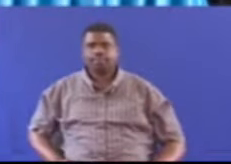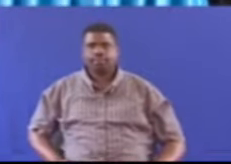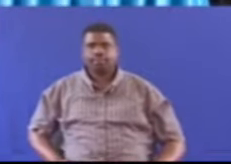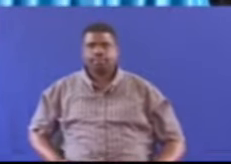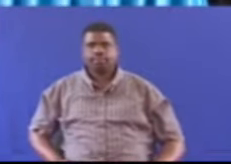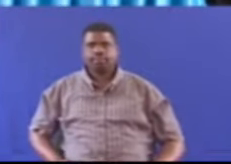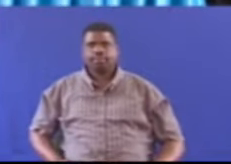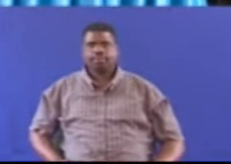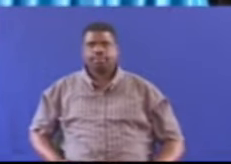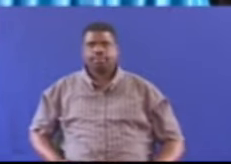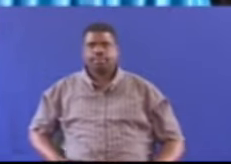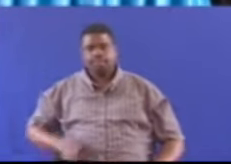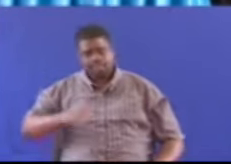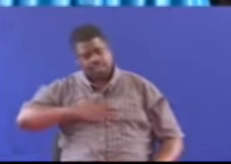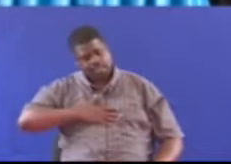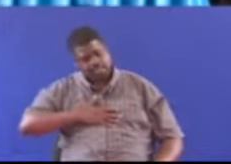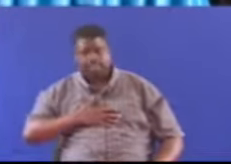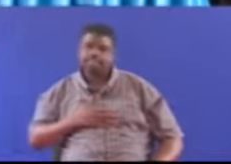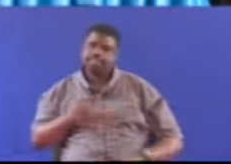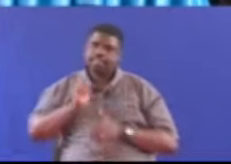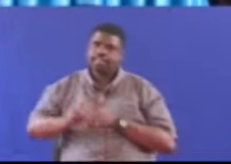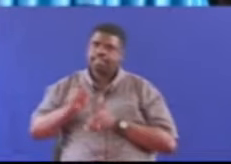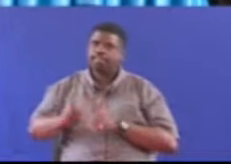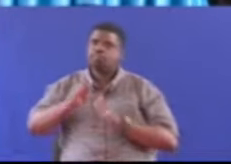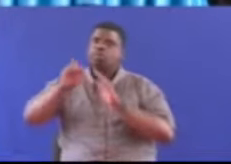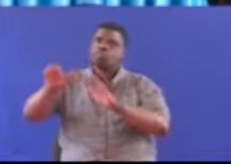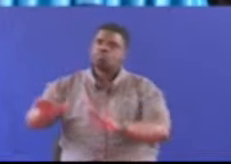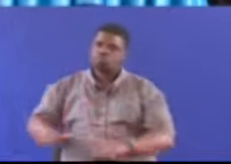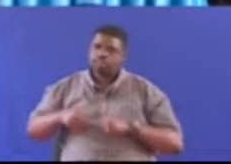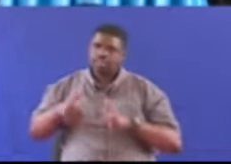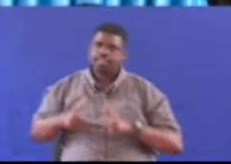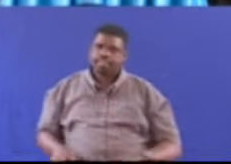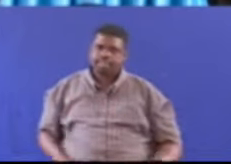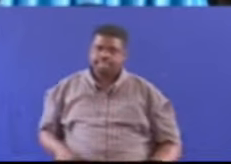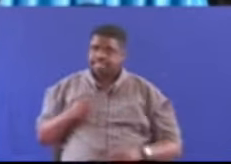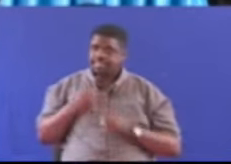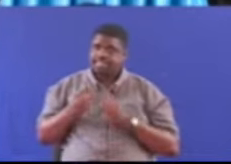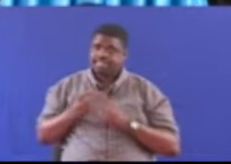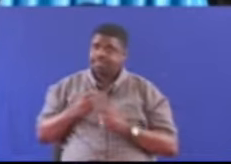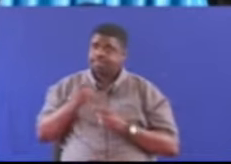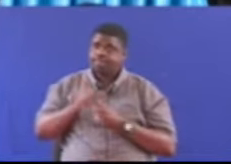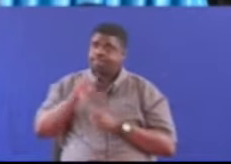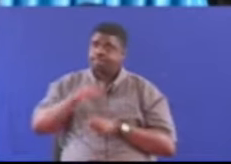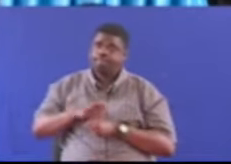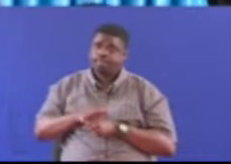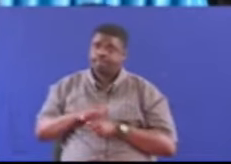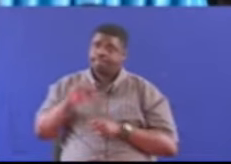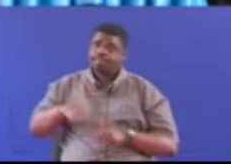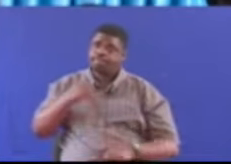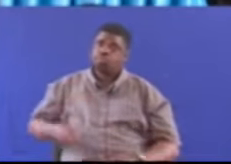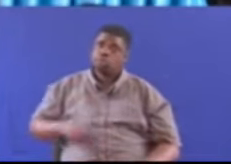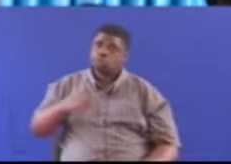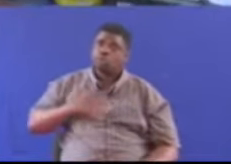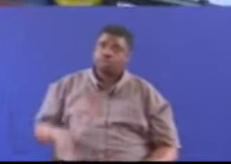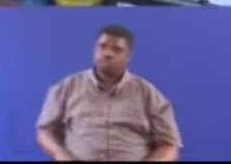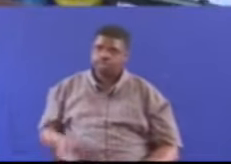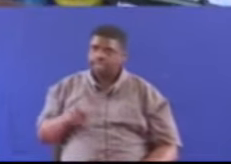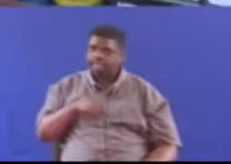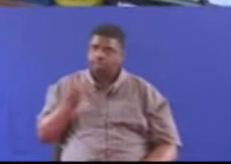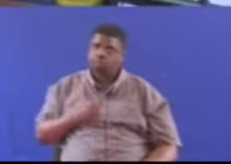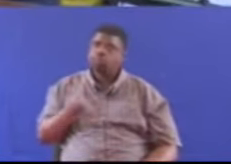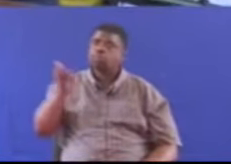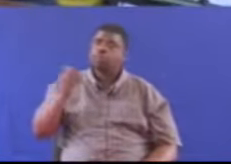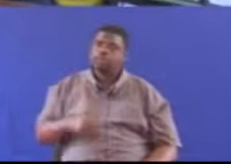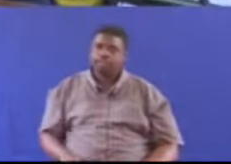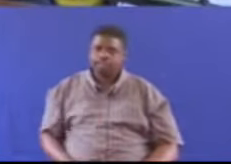Asante sana katibu wa bunge. Sisemi mengi, yanaye ndo bosi wangu, yanatosha.